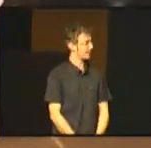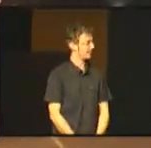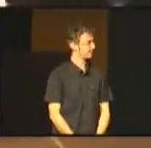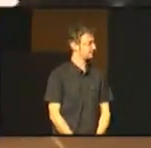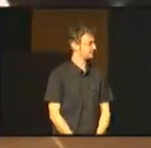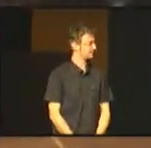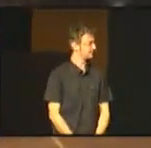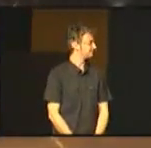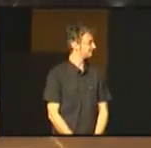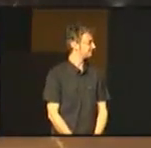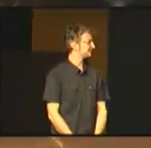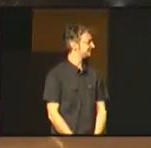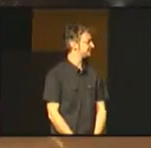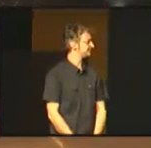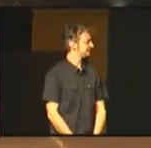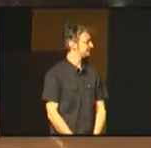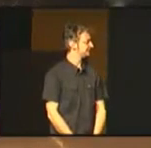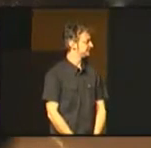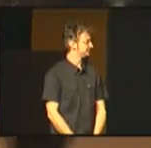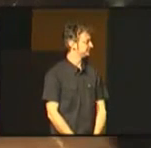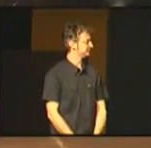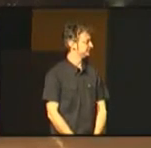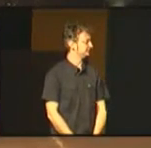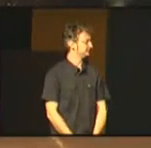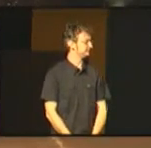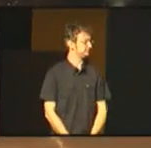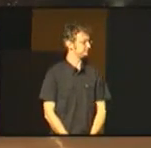És que això s'ha baixat. Sí, va baixant, oi?